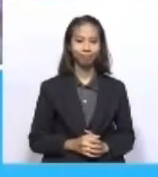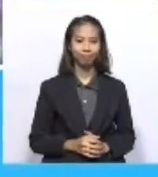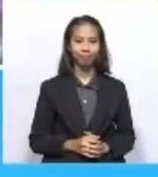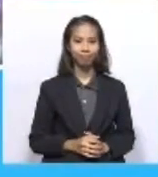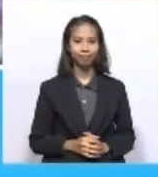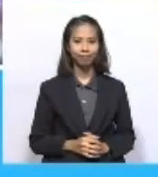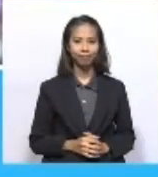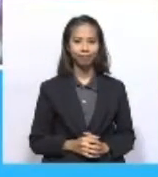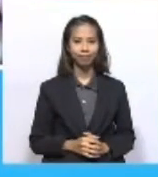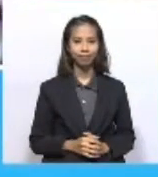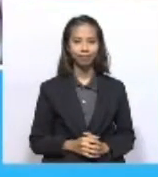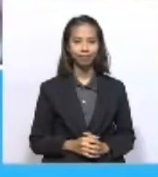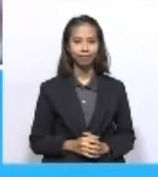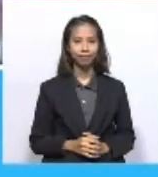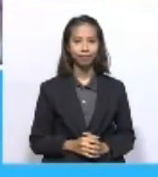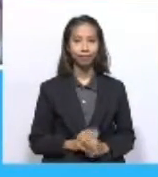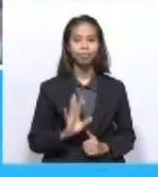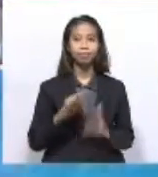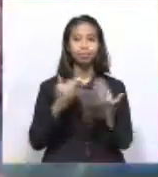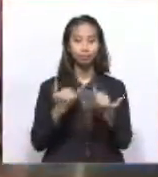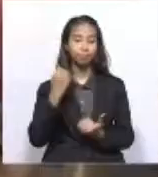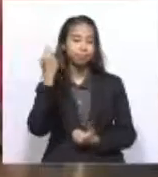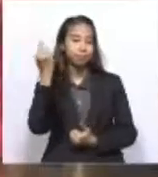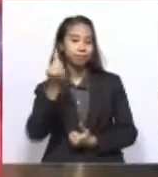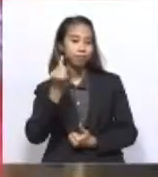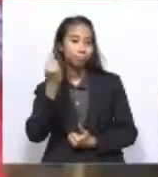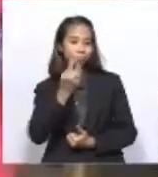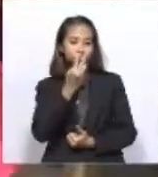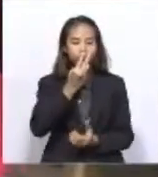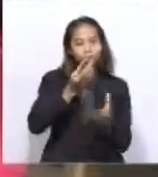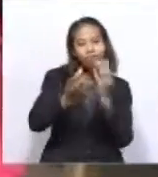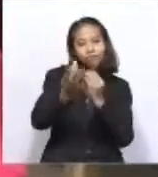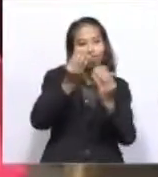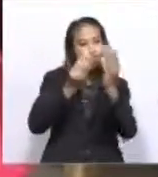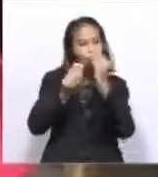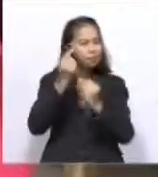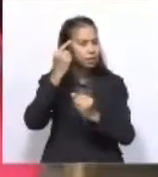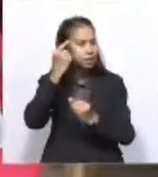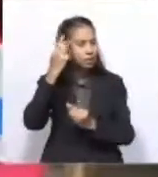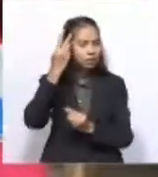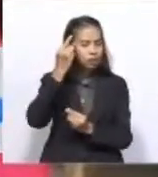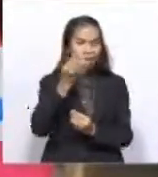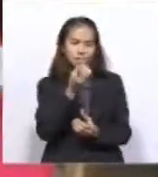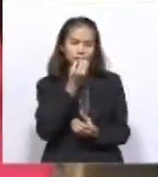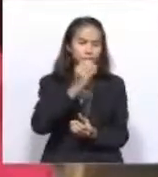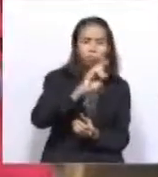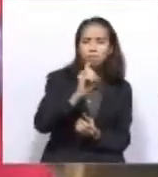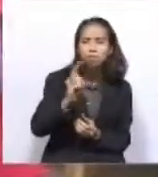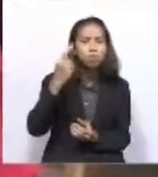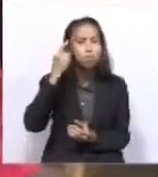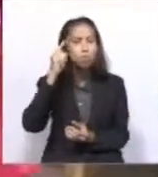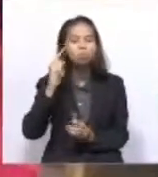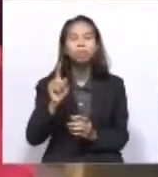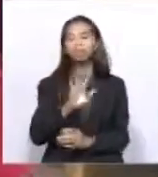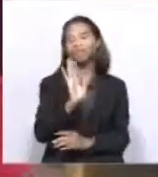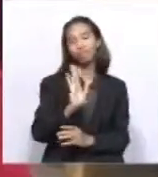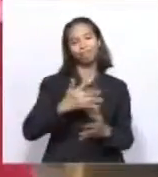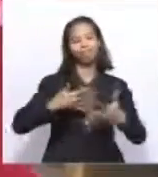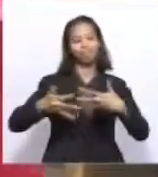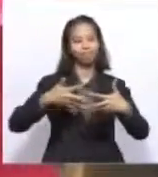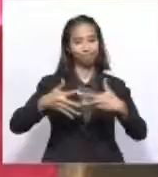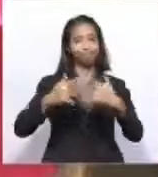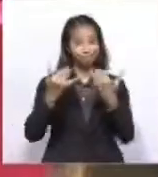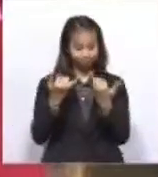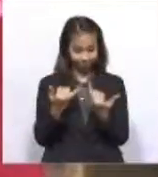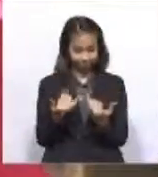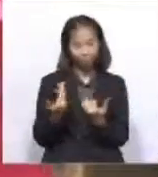ค่ะเที่ยวชมงานอุ่นไอรักคลายความหนาวไม่ต้องกังวลเรื่องอาหารการกินเลยนะคะว่าเที่ยงนี้จะทานอะไรดีมา